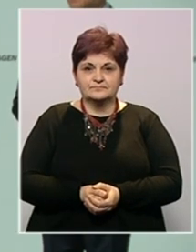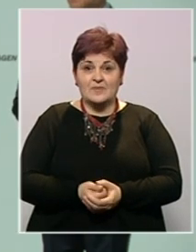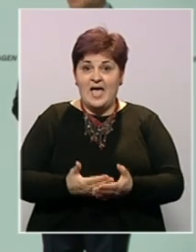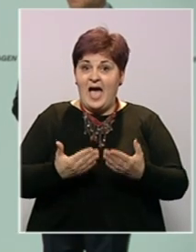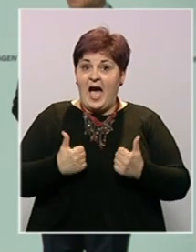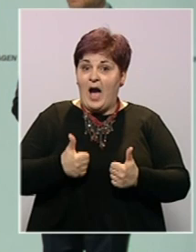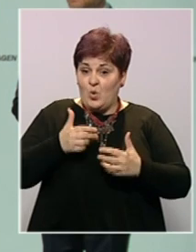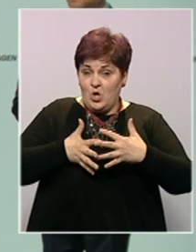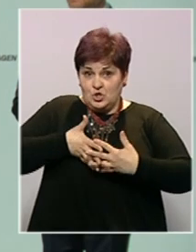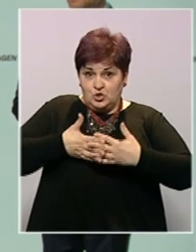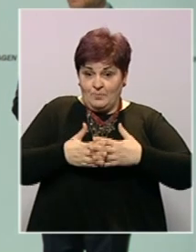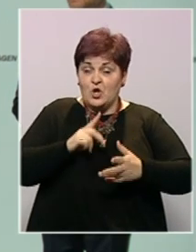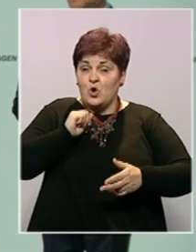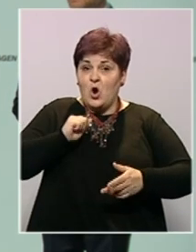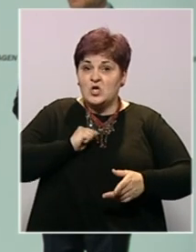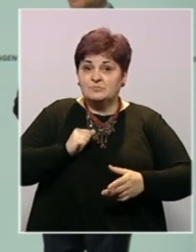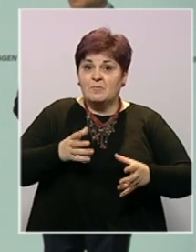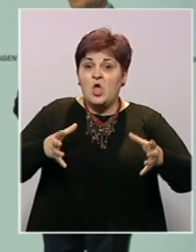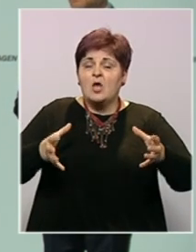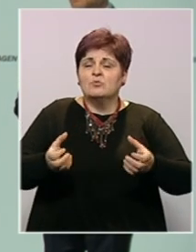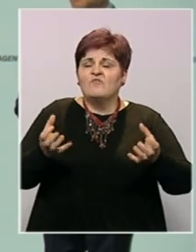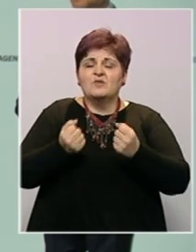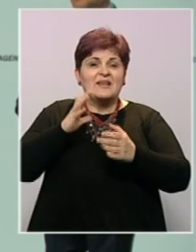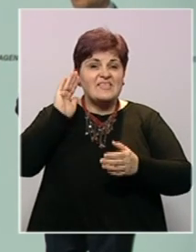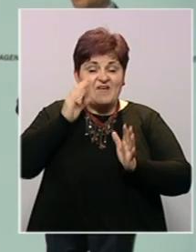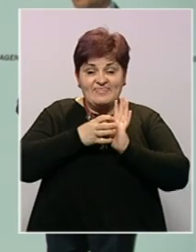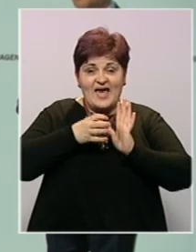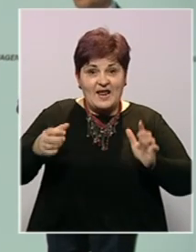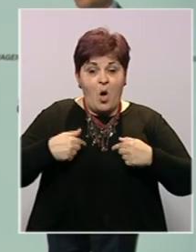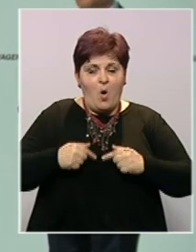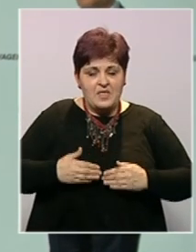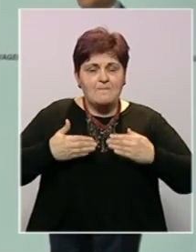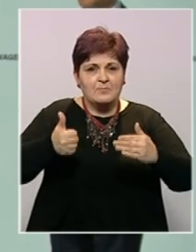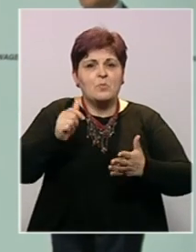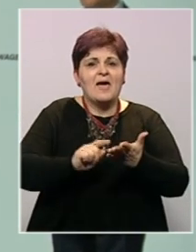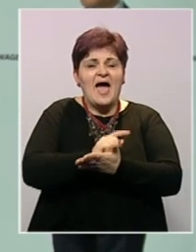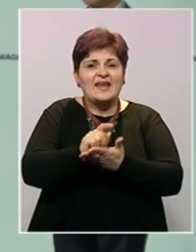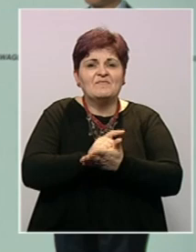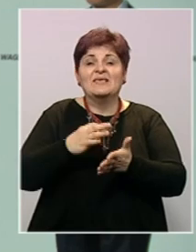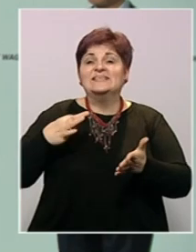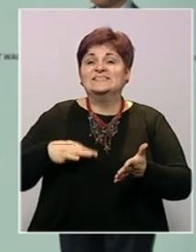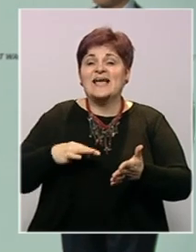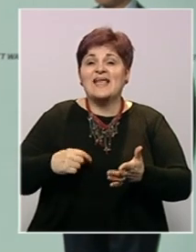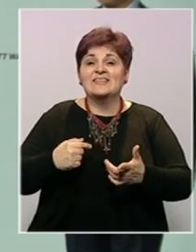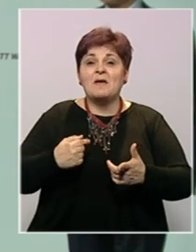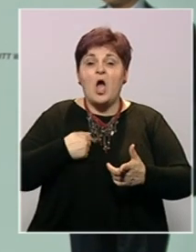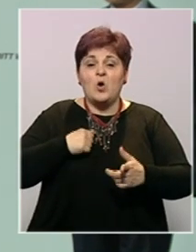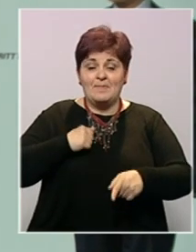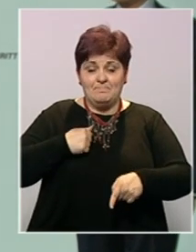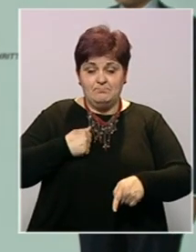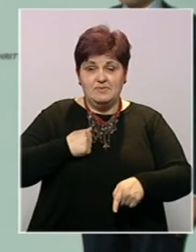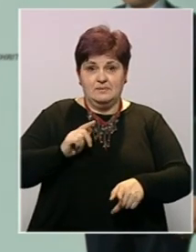Ako se dobra saradnja koju smo imali tokom formiranja vlade nastavi, onda je pred nama dobar period za zadatke koji su pred nama postavljeni.